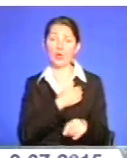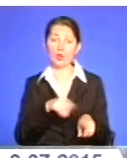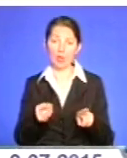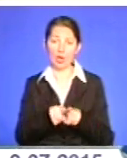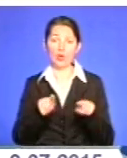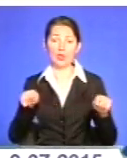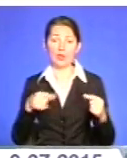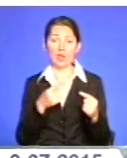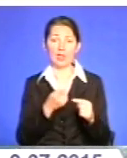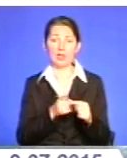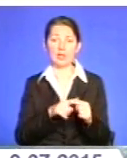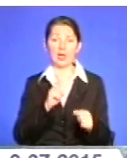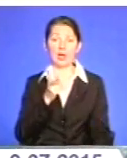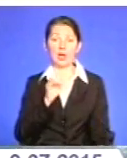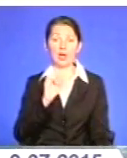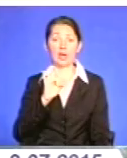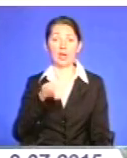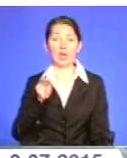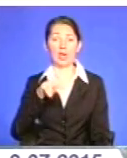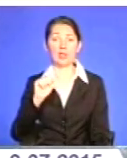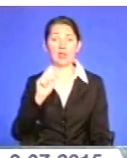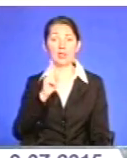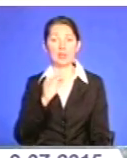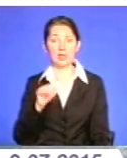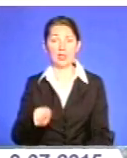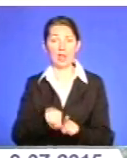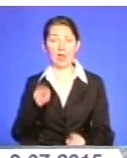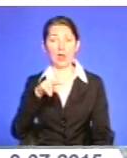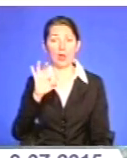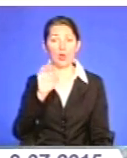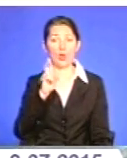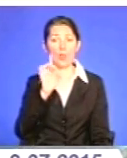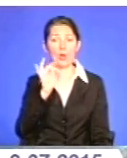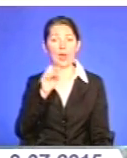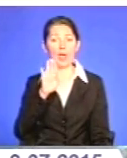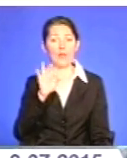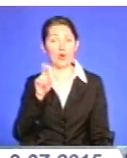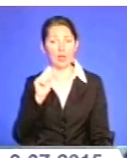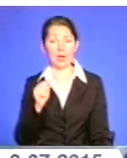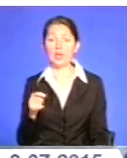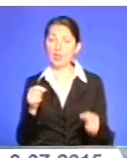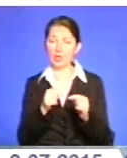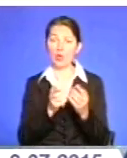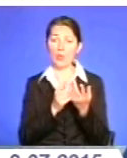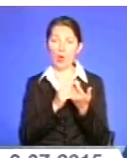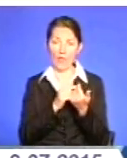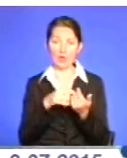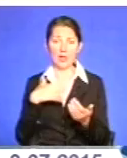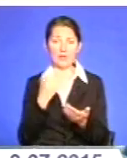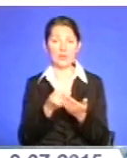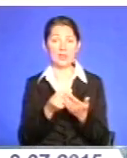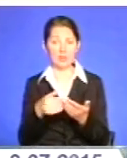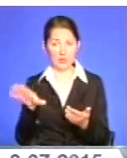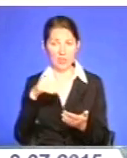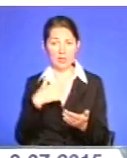свою, це Кеденці і Добриводи. Але ну, чітко прорахувавши всі свої економічні показники, які вони, щоб вони